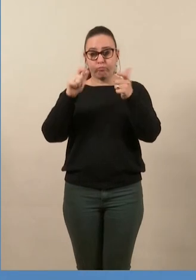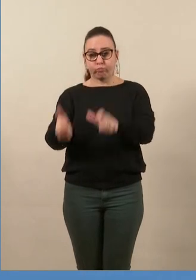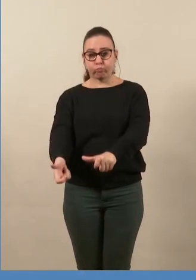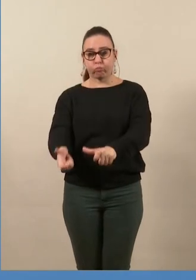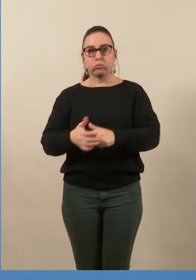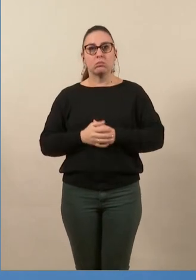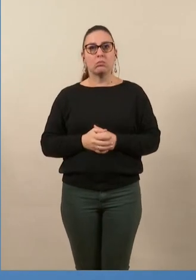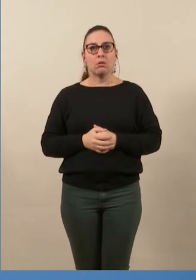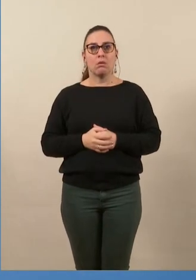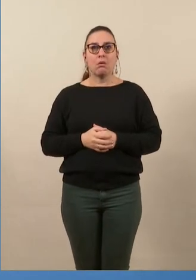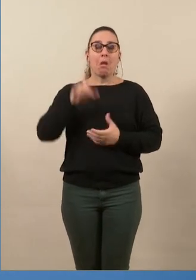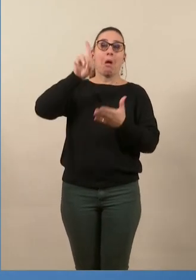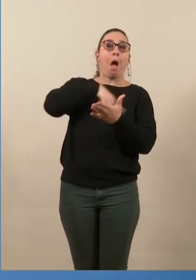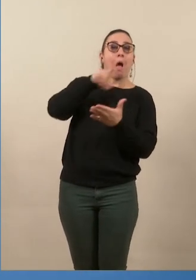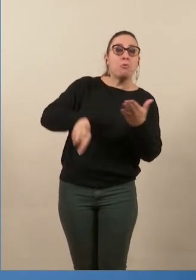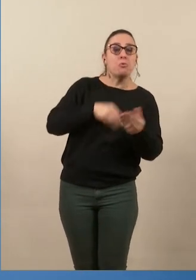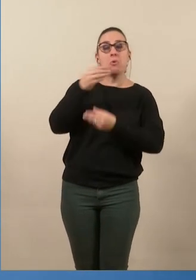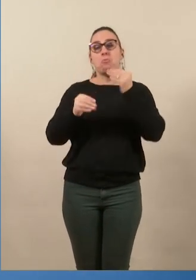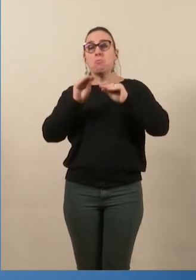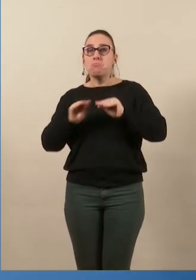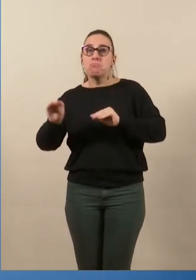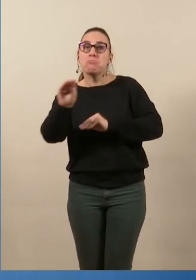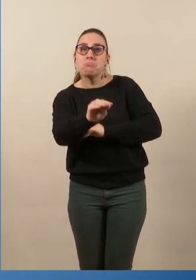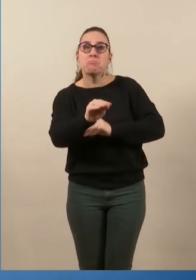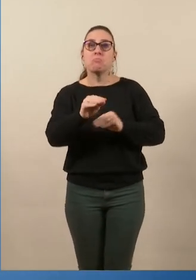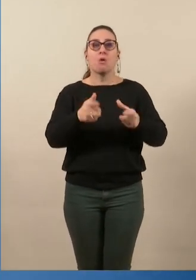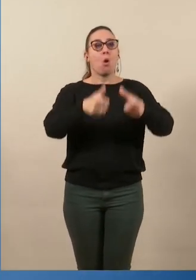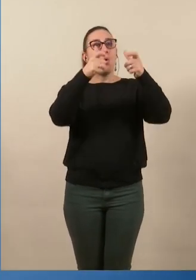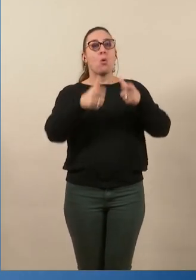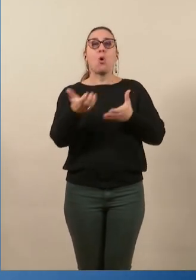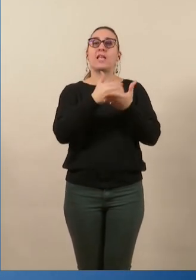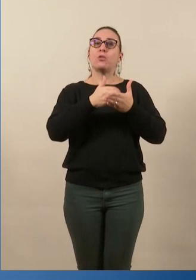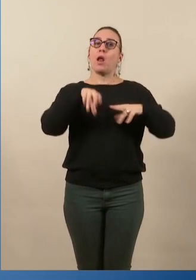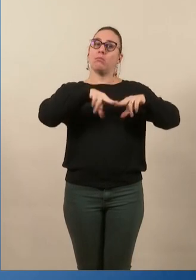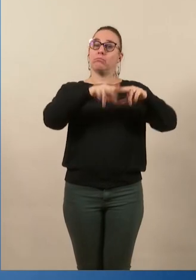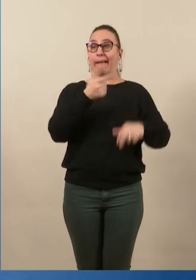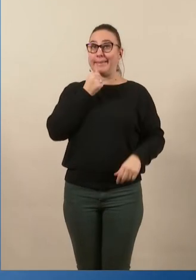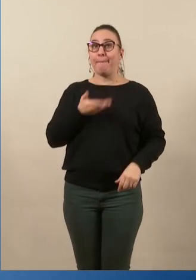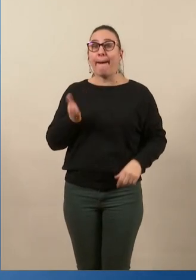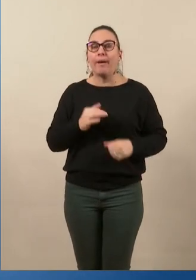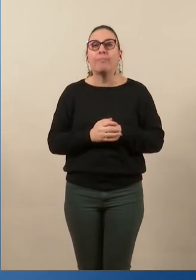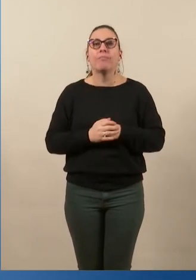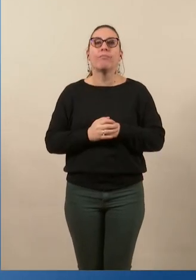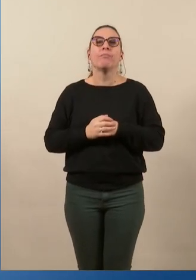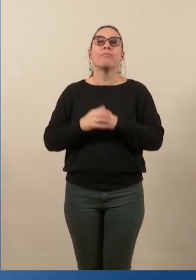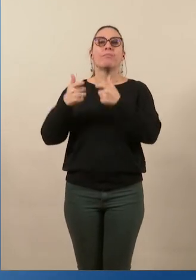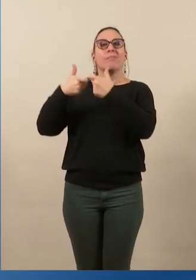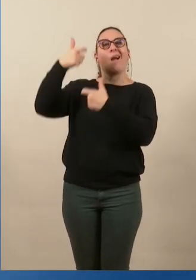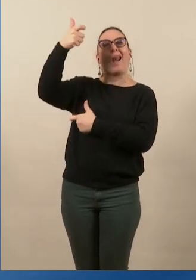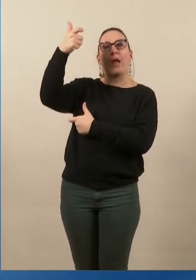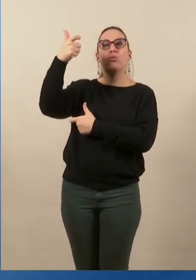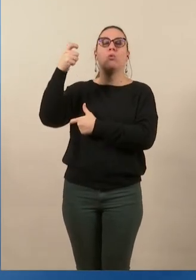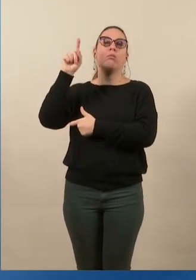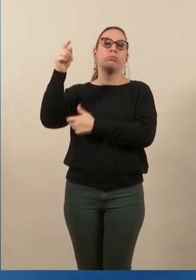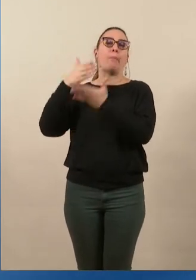vous annulez ou reporte l'aménagement des locaux pour le personnel sympa pour eux les travaux de la tour Pérée quand même grand